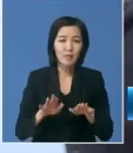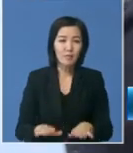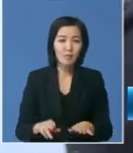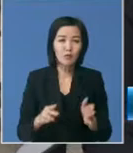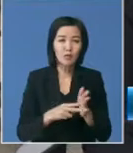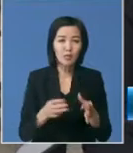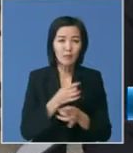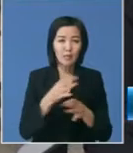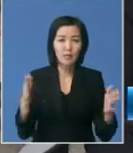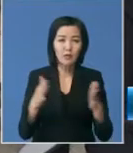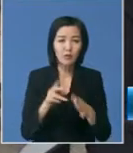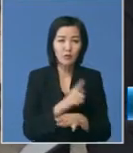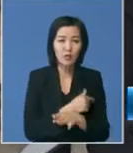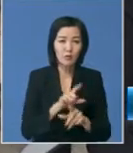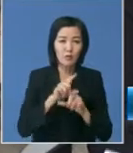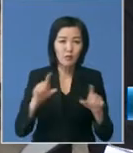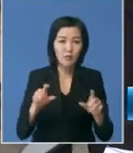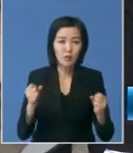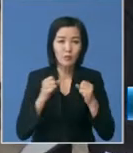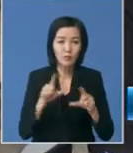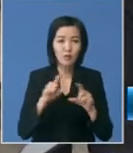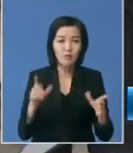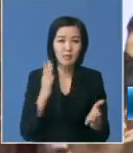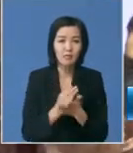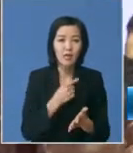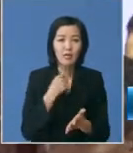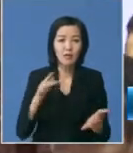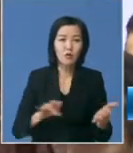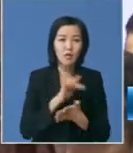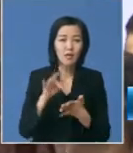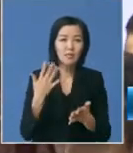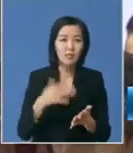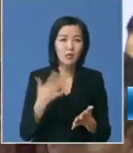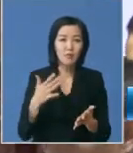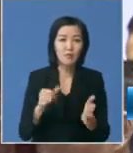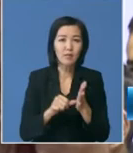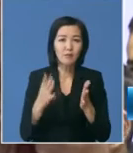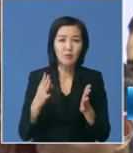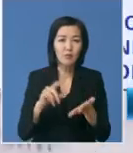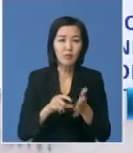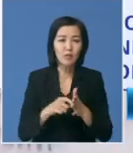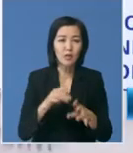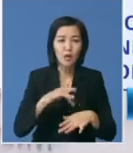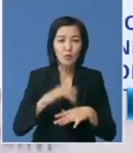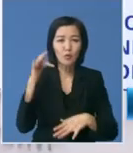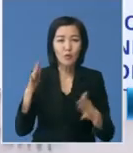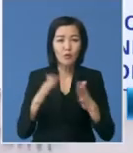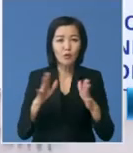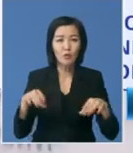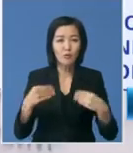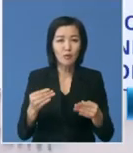пункт, 7 мәдениет үйі, дәрігерлік амбулатория, спорт нысаны бар. Талдықорған қаласында 55 және 64 пәтерлі көпқабатты үй